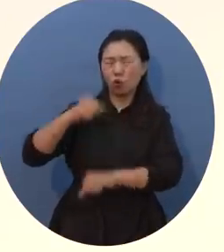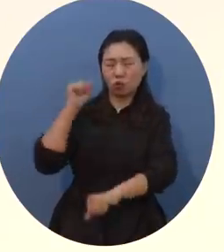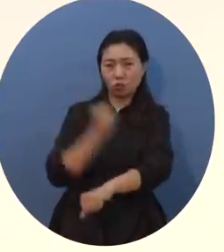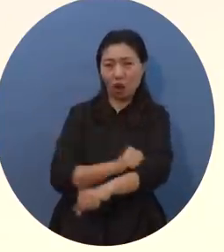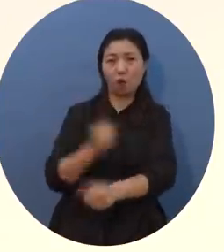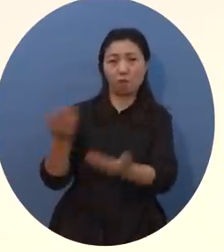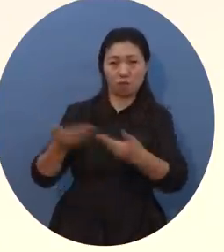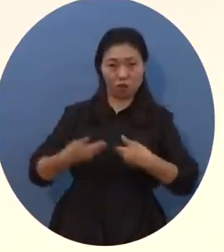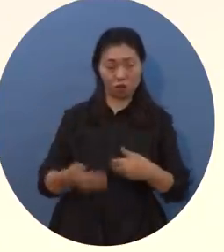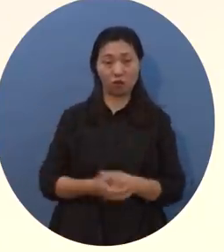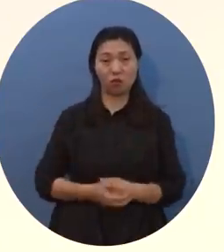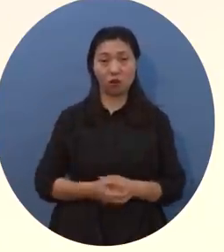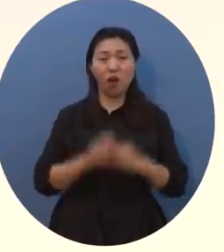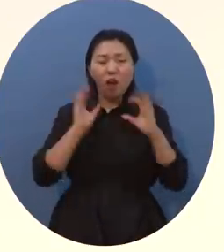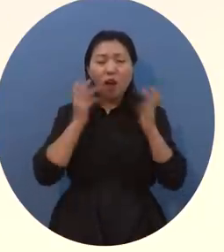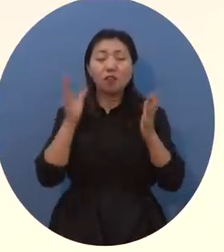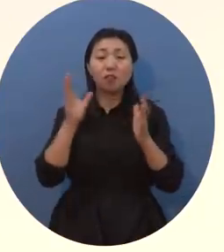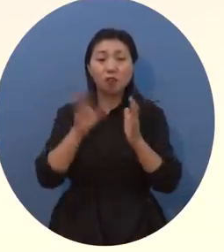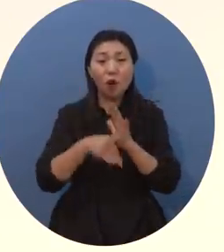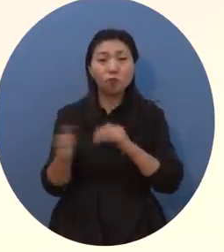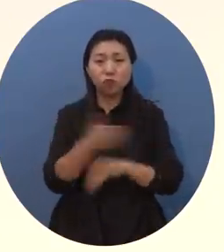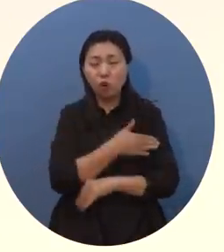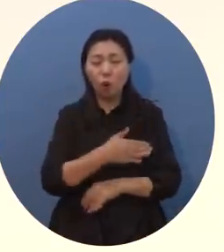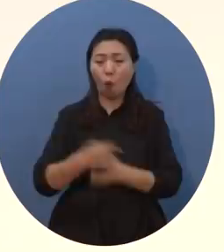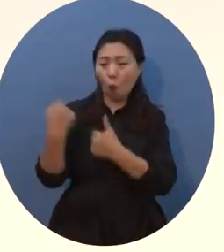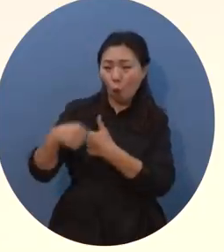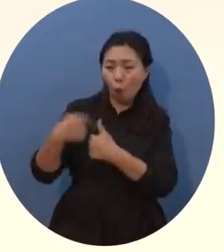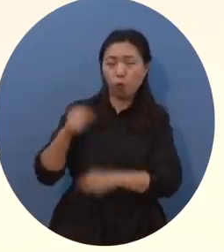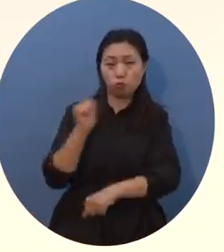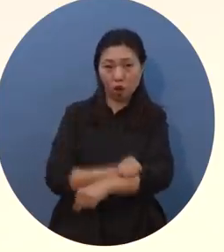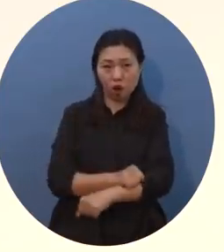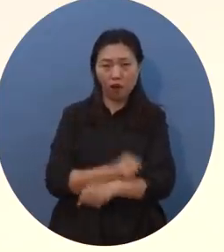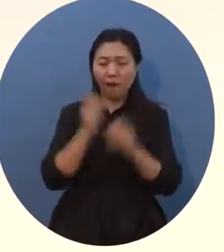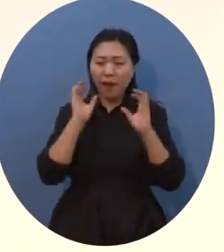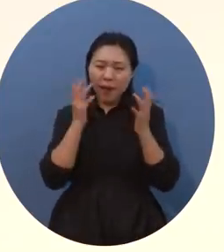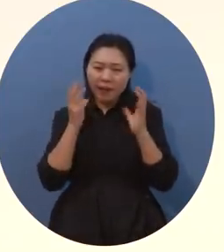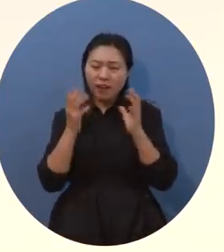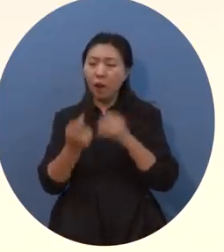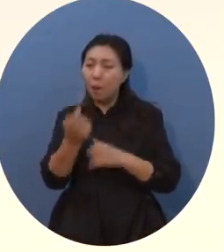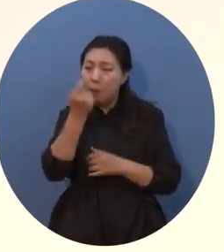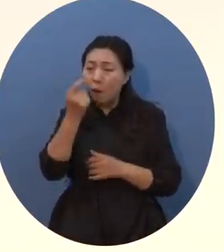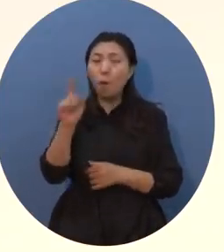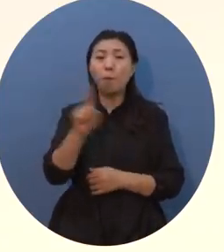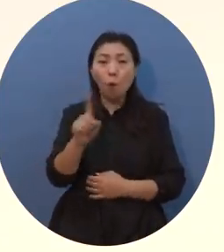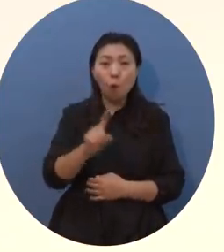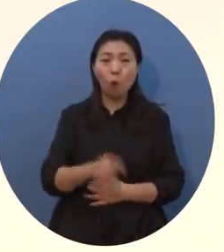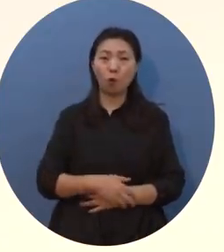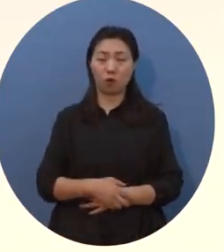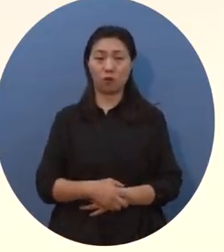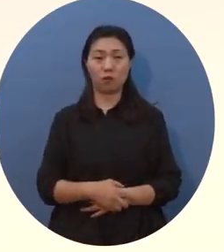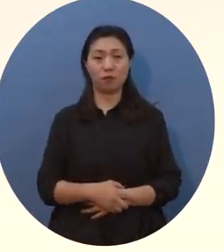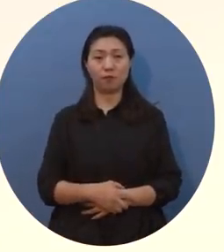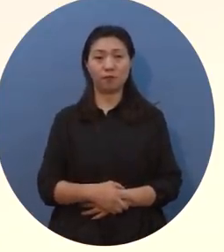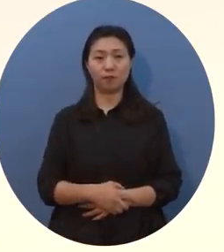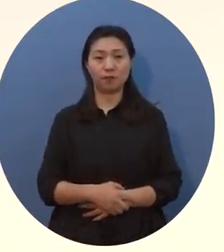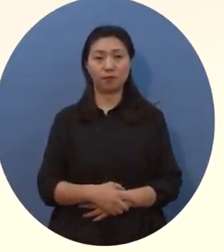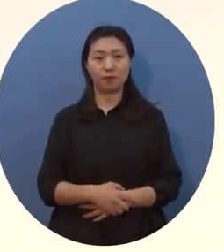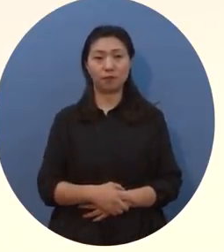교육. 아주 어릴 때부터 교육을 잘 받았다. 그 어릴 때 받은 교육이 뭐냐?